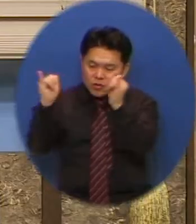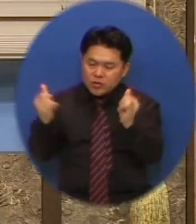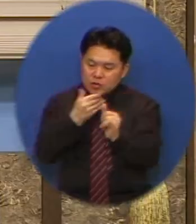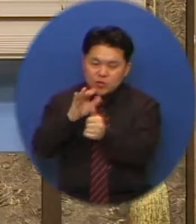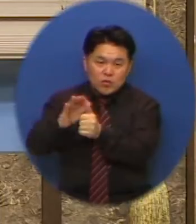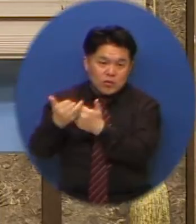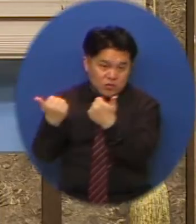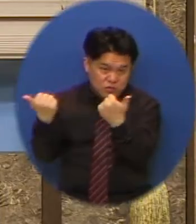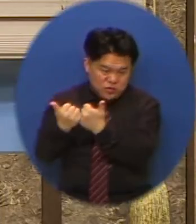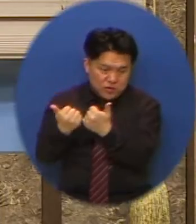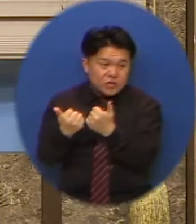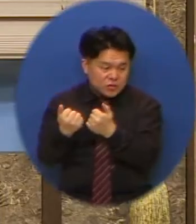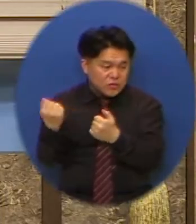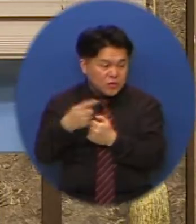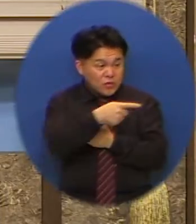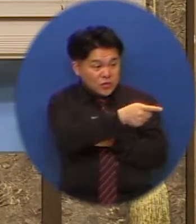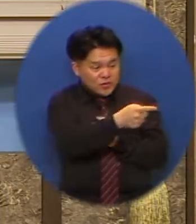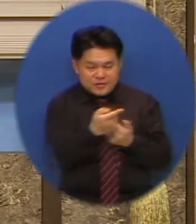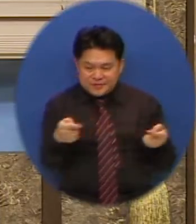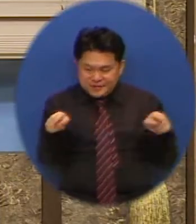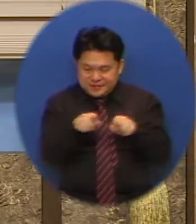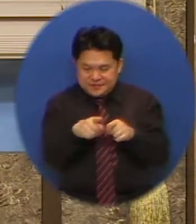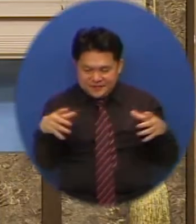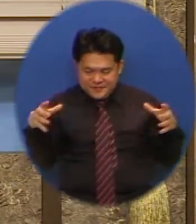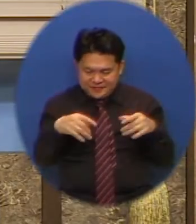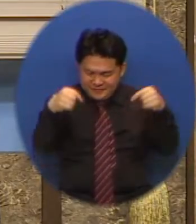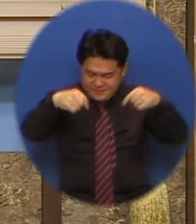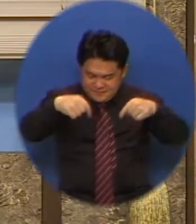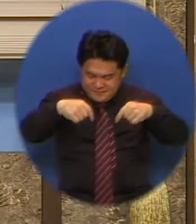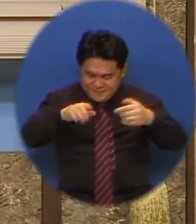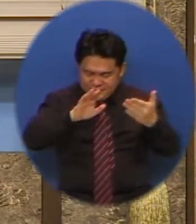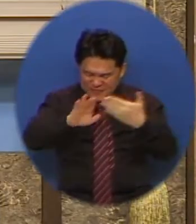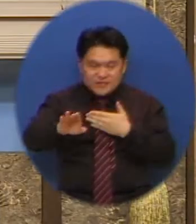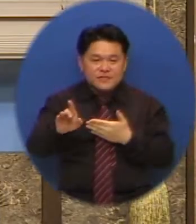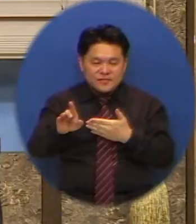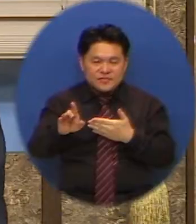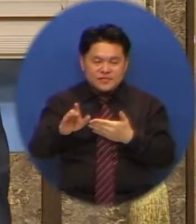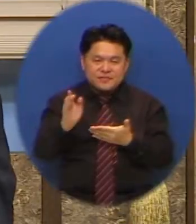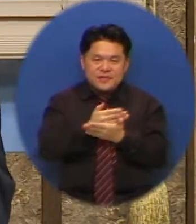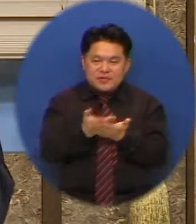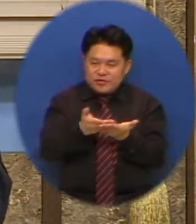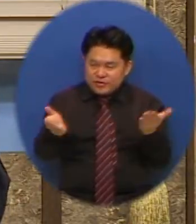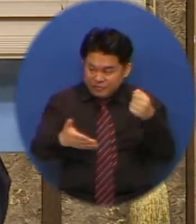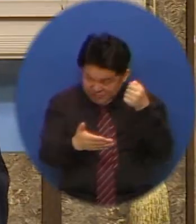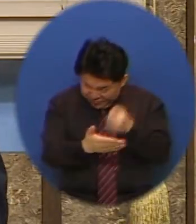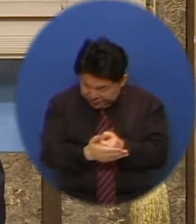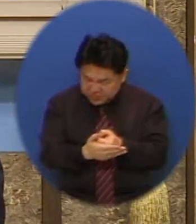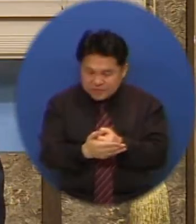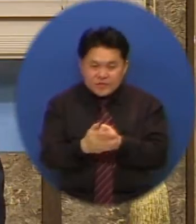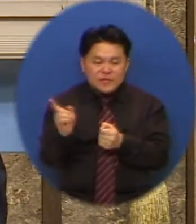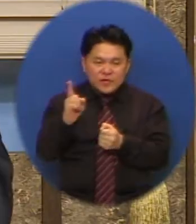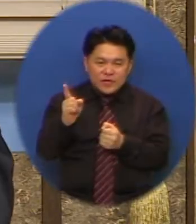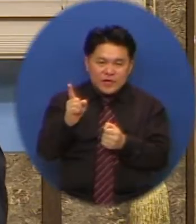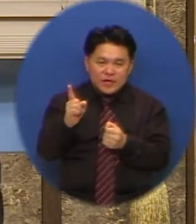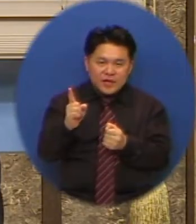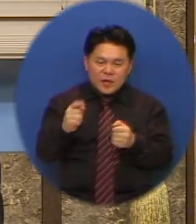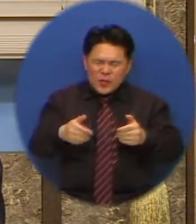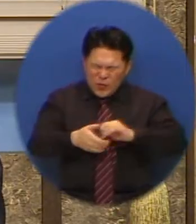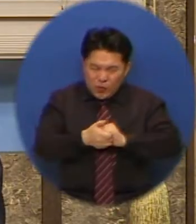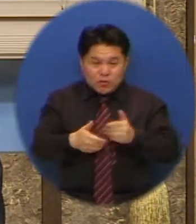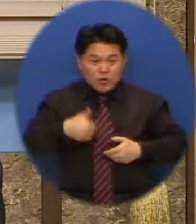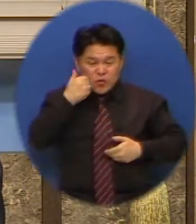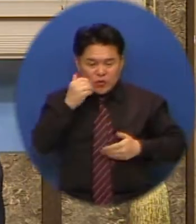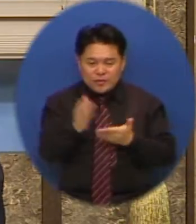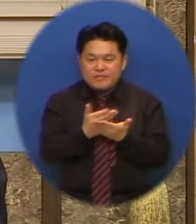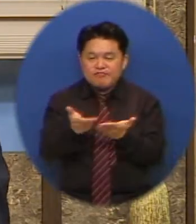사회복지협의회와 공동모금회가 배분 과정에서 서로 협치를 하게 되면은 그 배분의 효율성이 더 높아지지